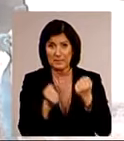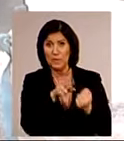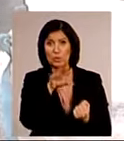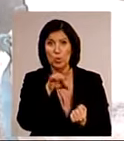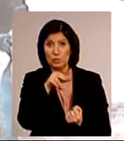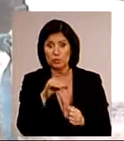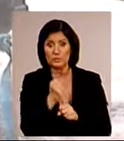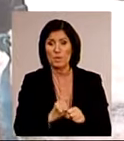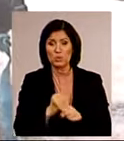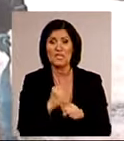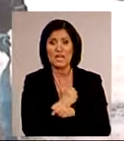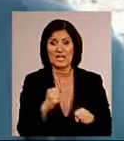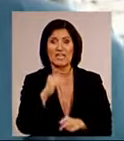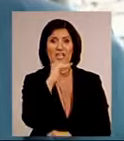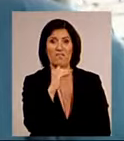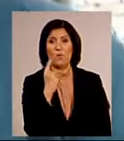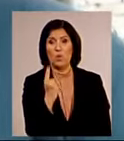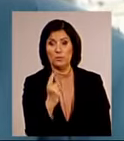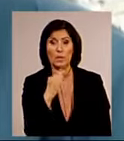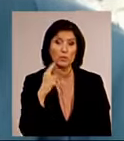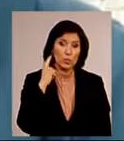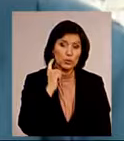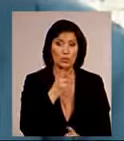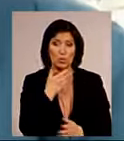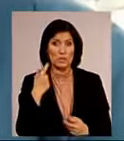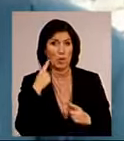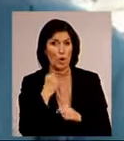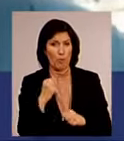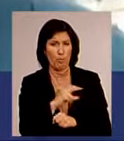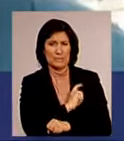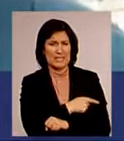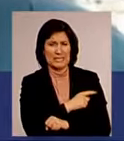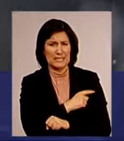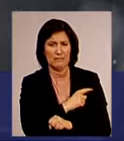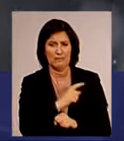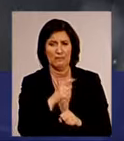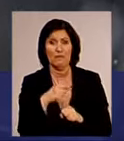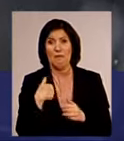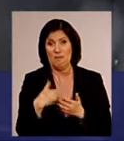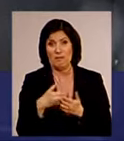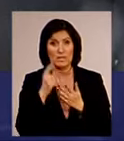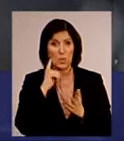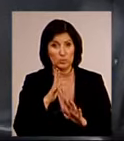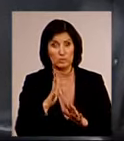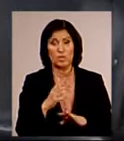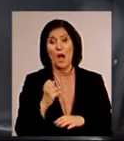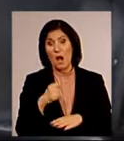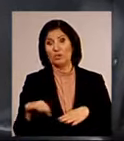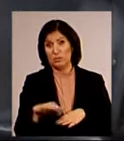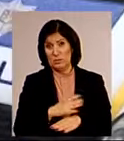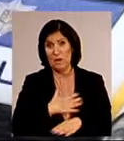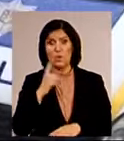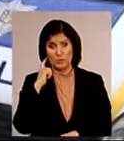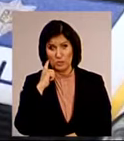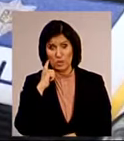«Додж» спрацювала граната F1. Хто услышав, хто ні. Хлопок був не сильно мощний. Я, наприклад, не услышав, а жена